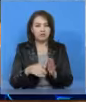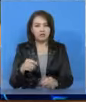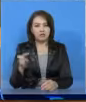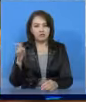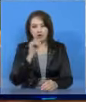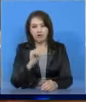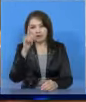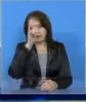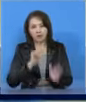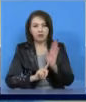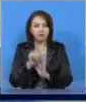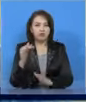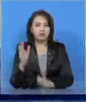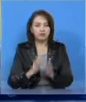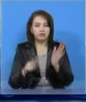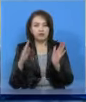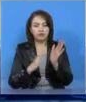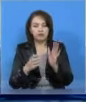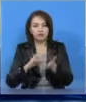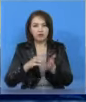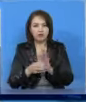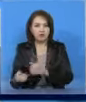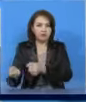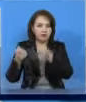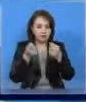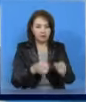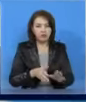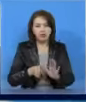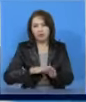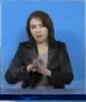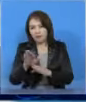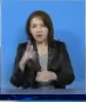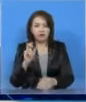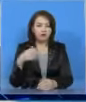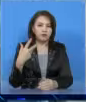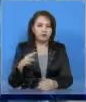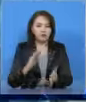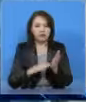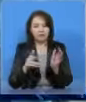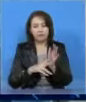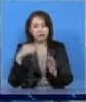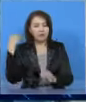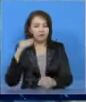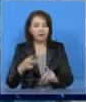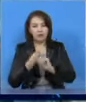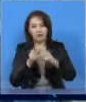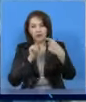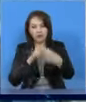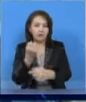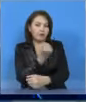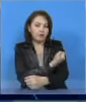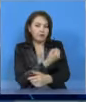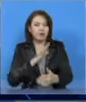айынан бастап өңірге 894000 доза екпе жеткізілді. Барлығы 330448 ақтөбелік вирусқа қарсы